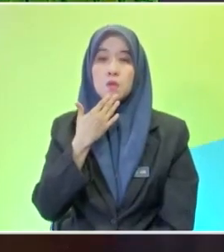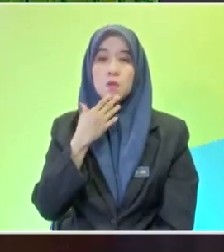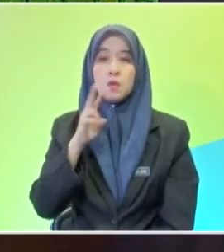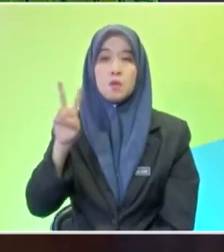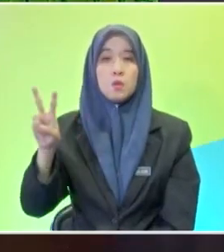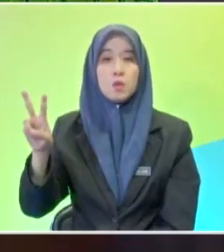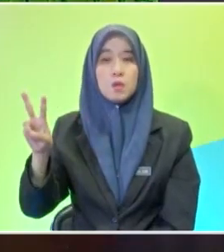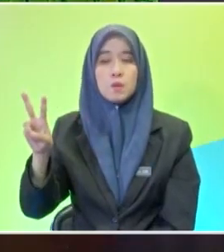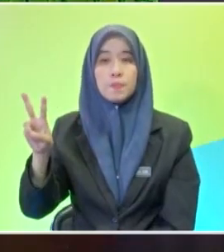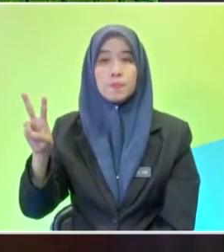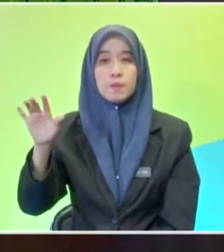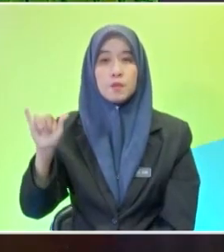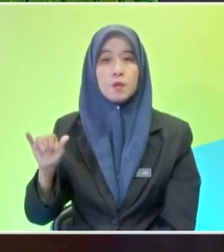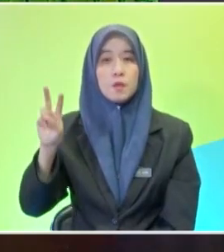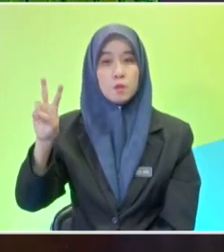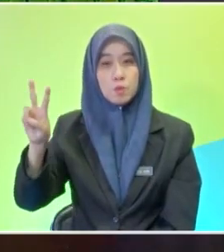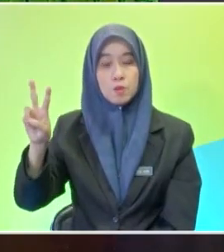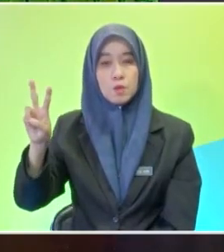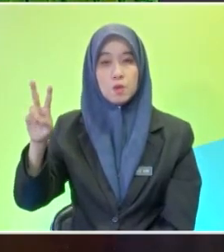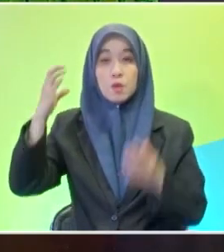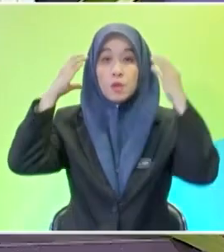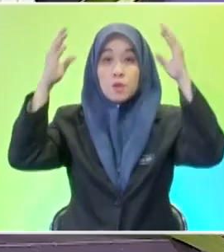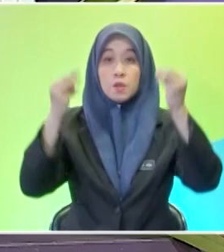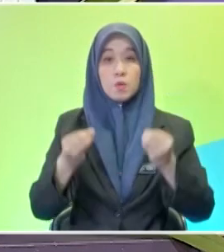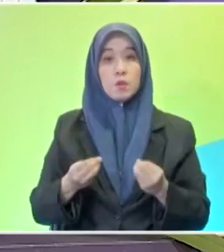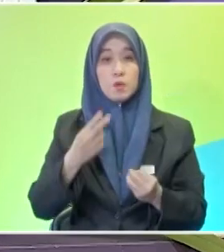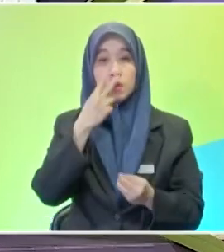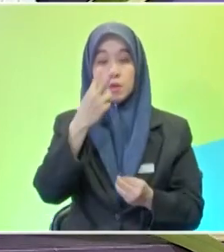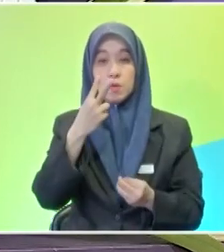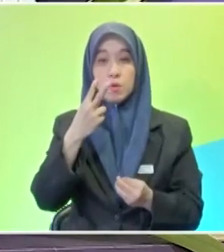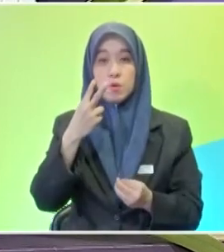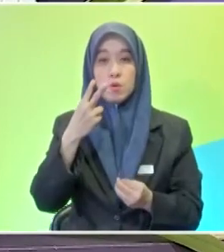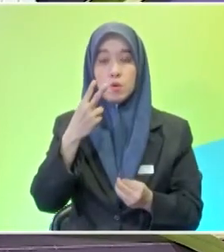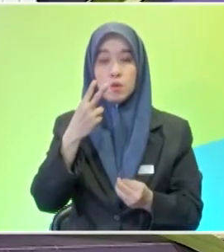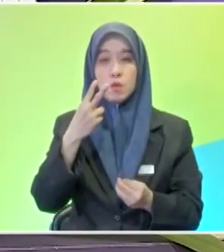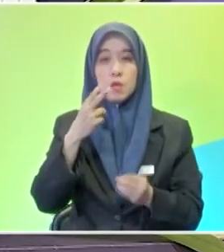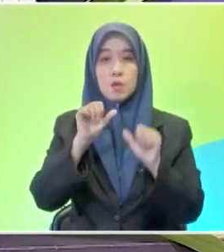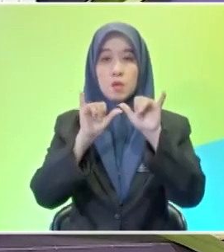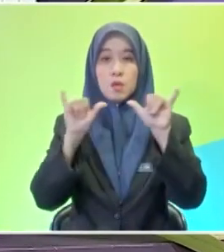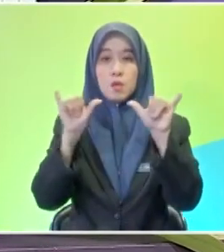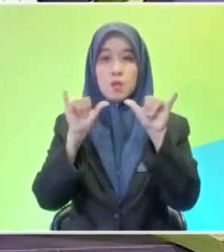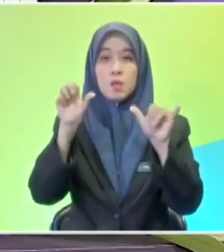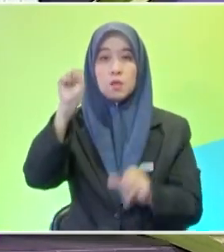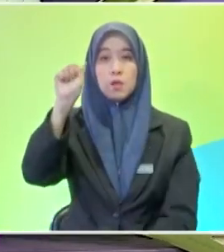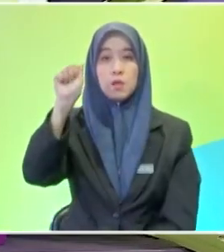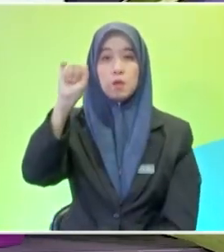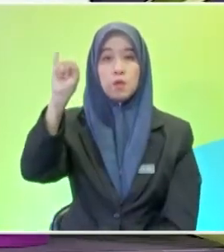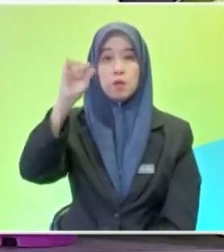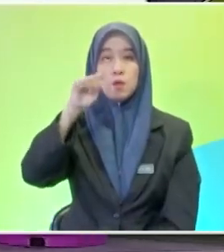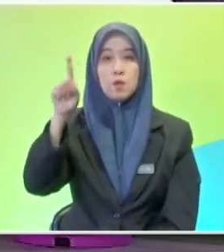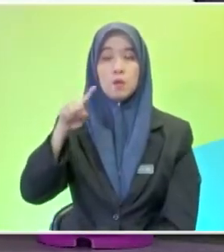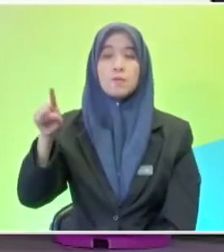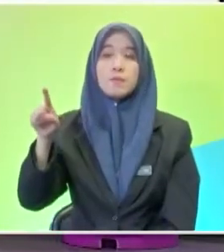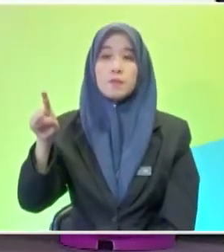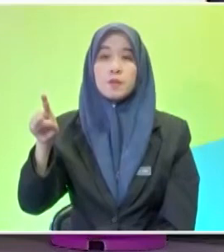yang kedua oke saya Guna Kita Tengo ciri size dan dua bahan